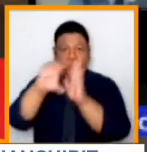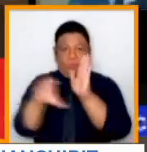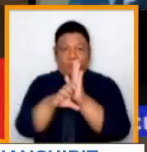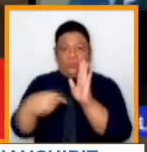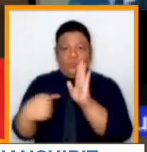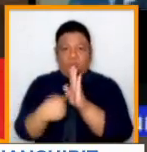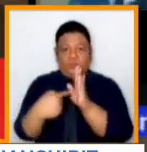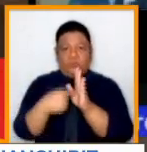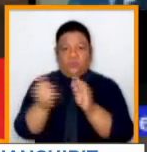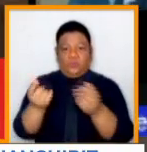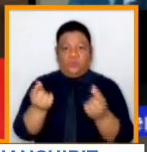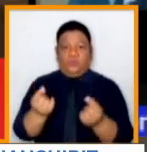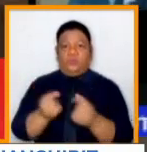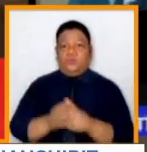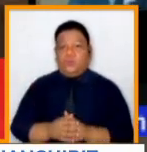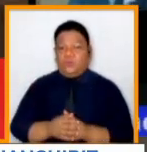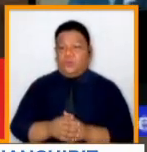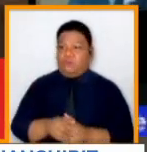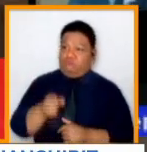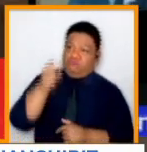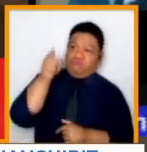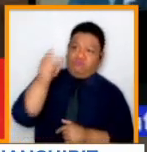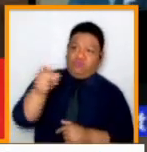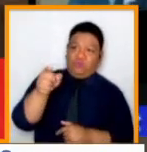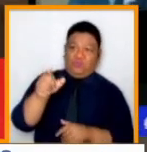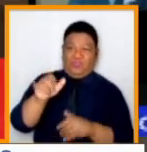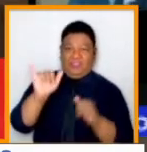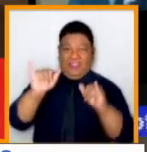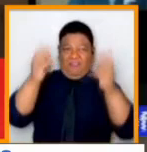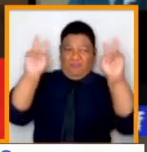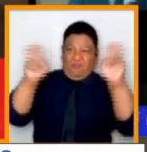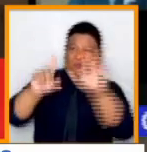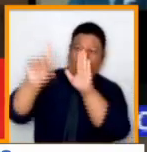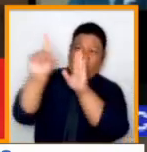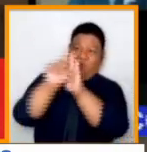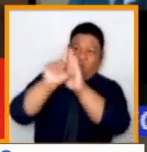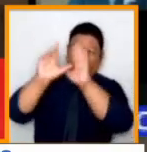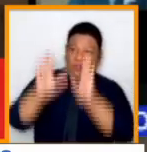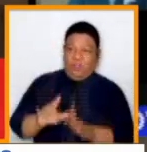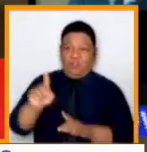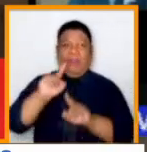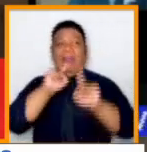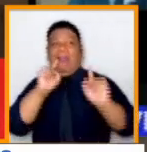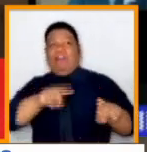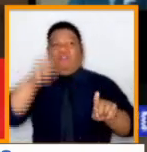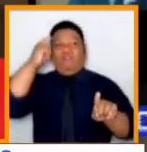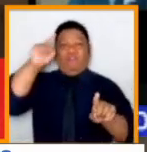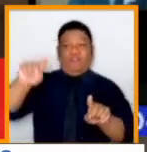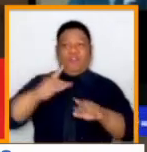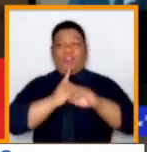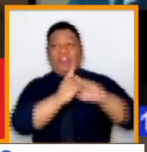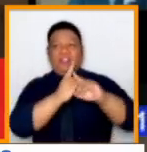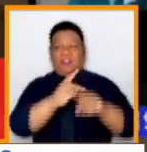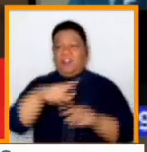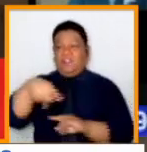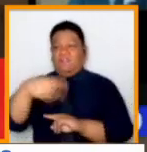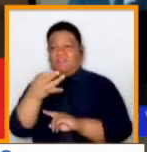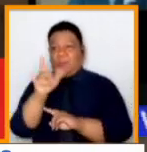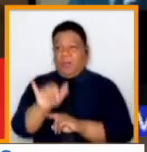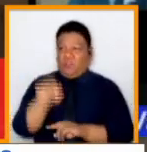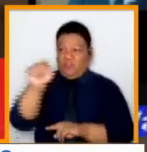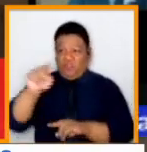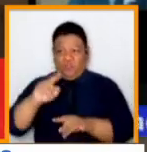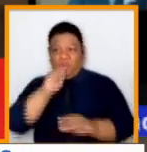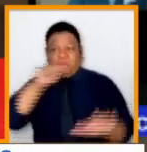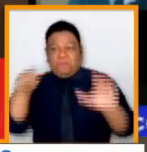President. Kayo ang abogado nila. Kayo ang sumasagot para sa kanila. Kayo ang nagtatago ng kanilang katiwalian. Kayo